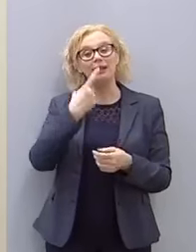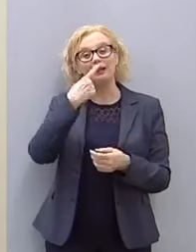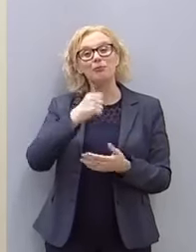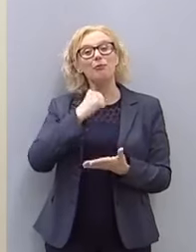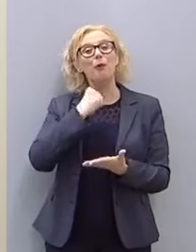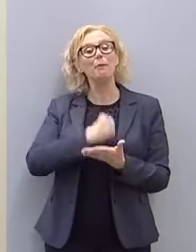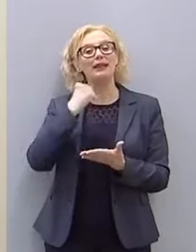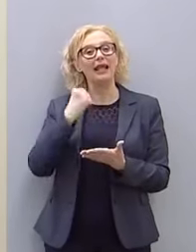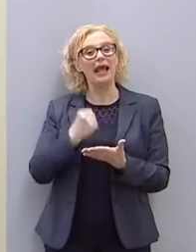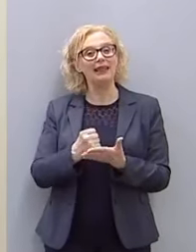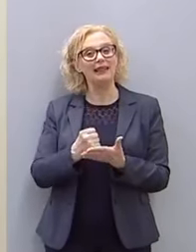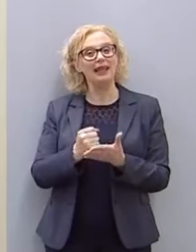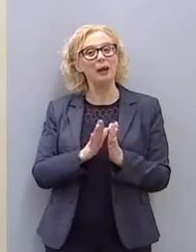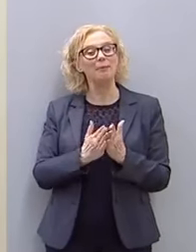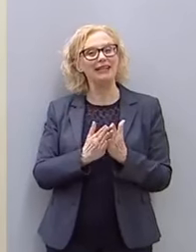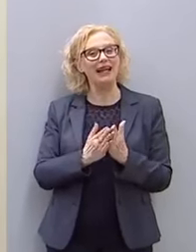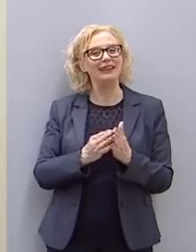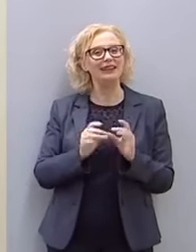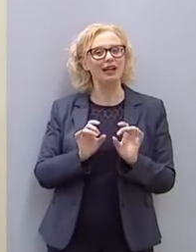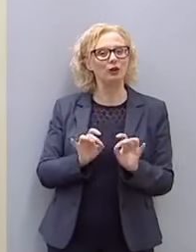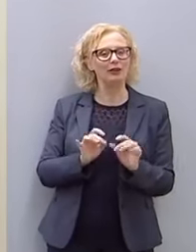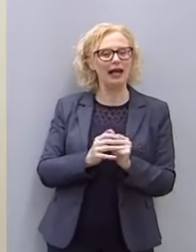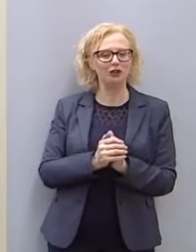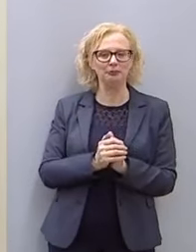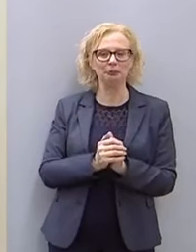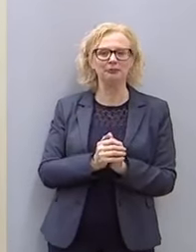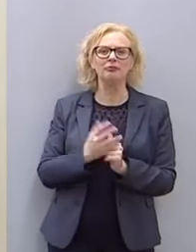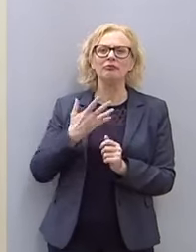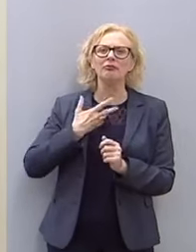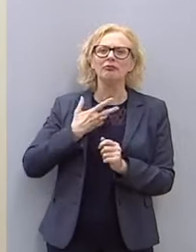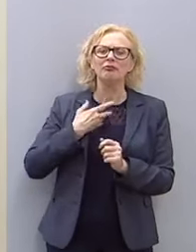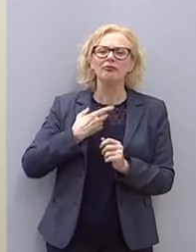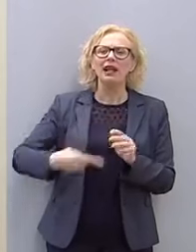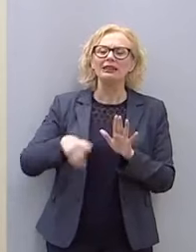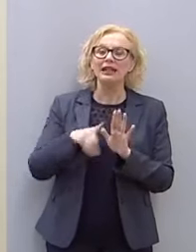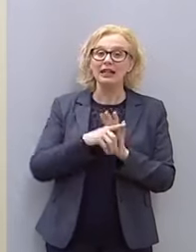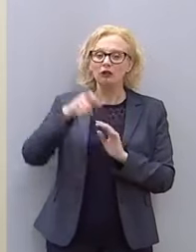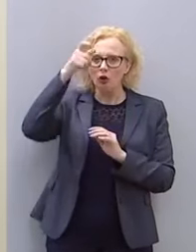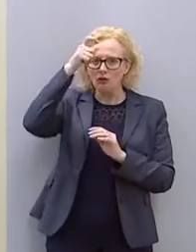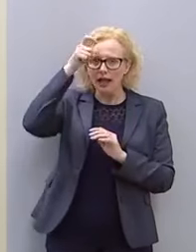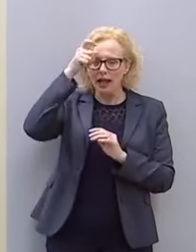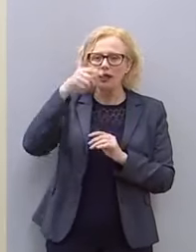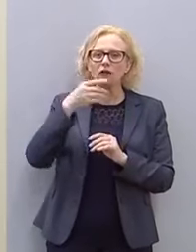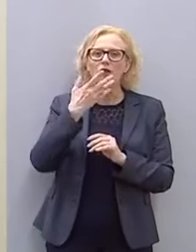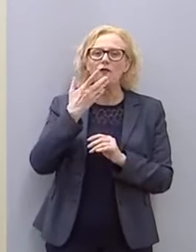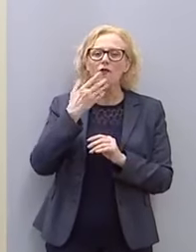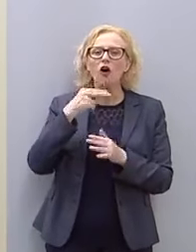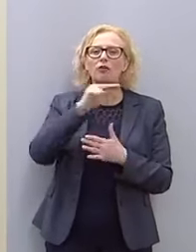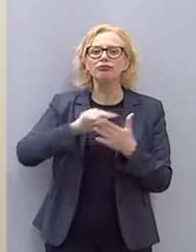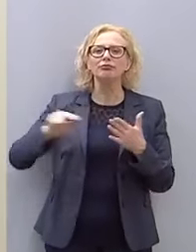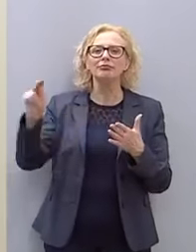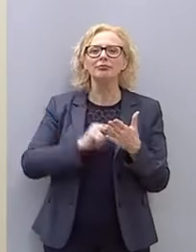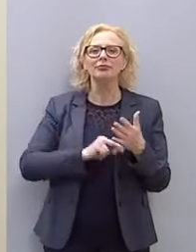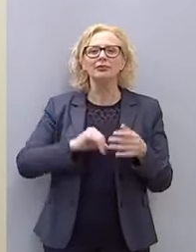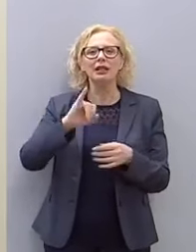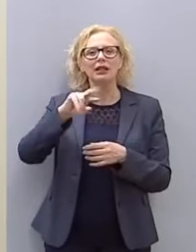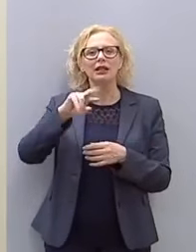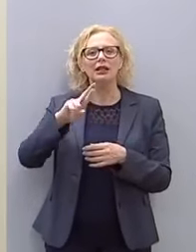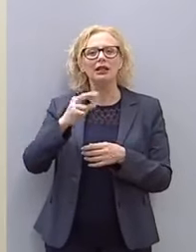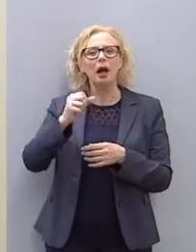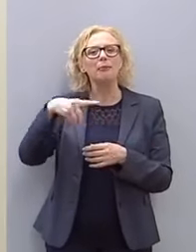contagi e poi se il decreto del governo che prevede l'abolizione della rata irap in qualche